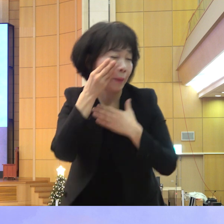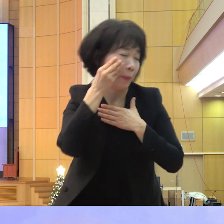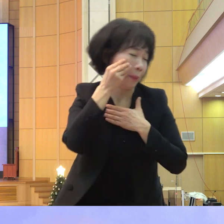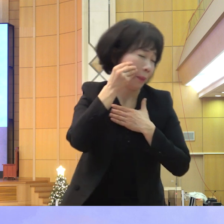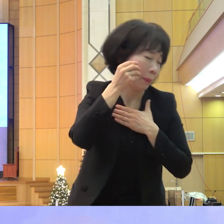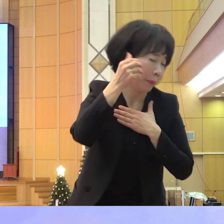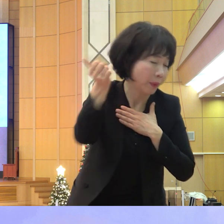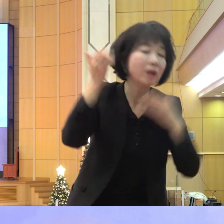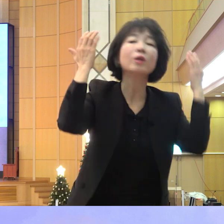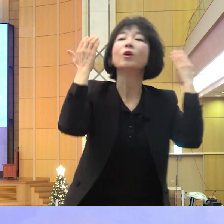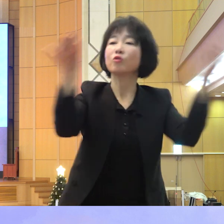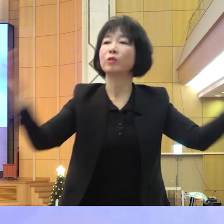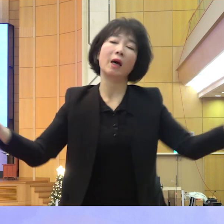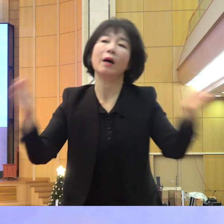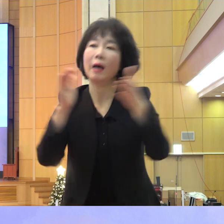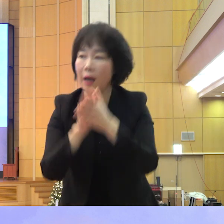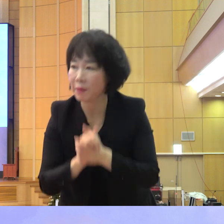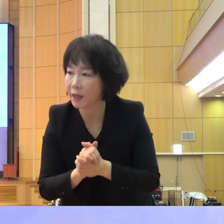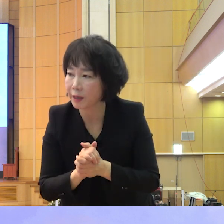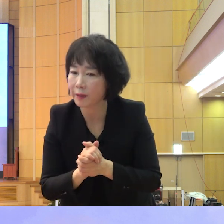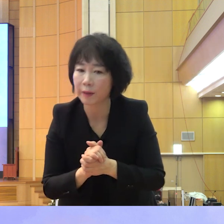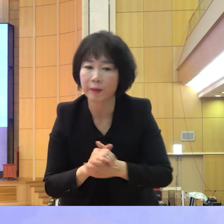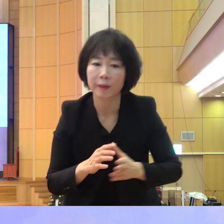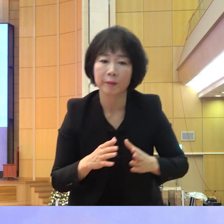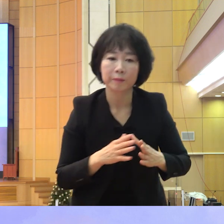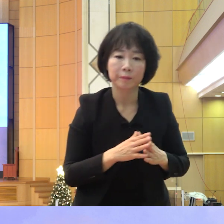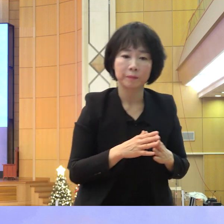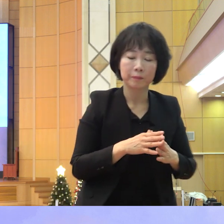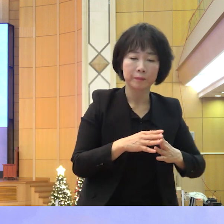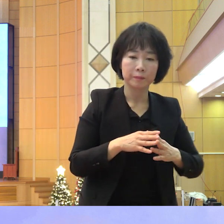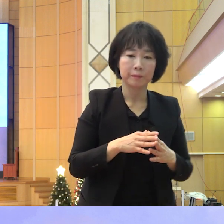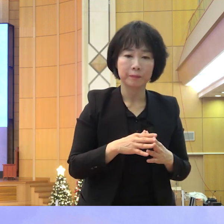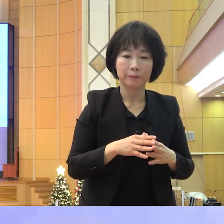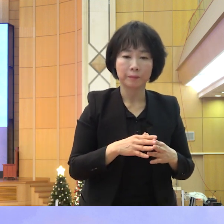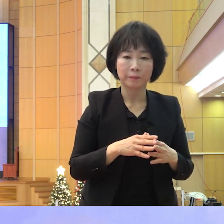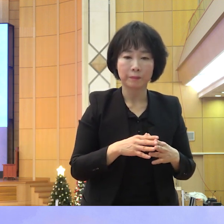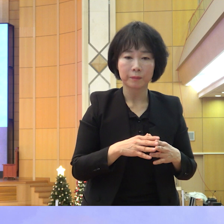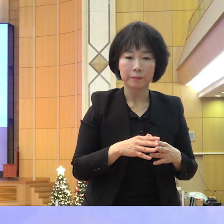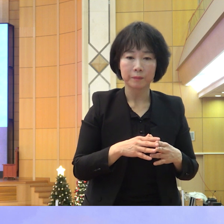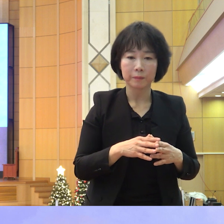하나님이 축복하시면 다 잘 되는 거예요. 옛날에 제가 삼양동